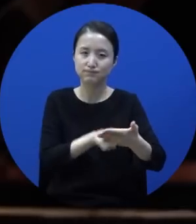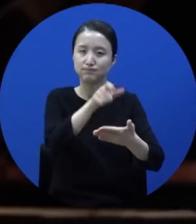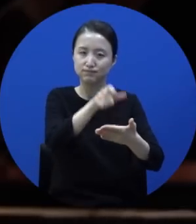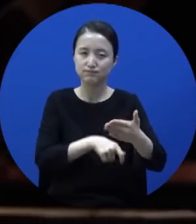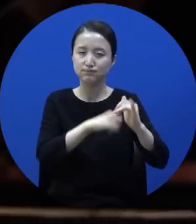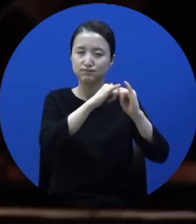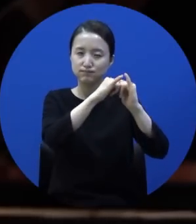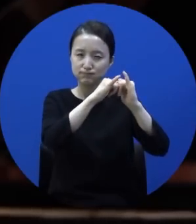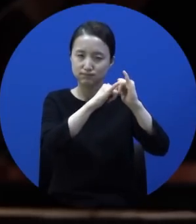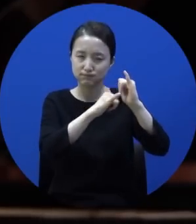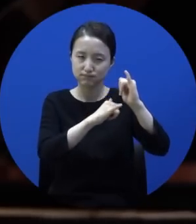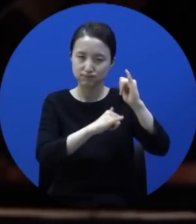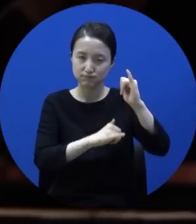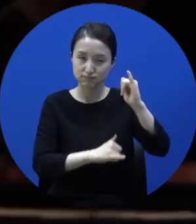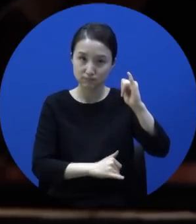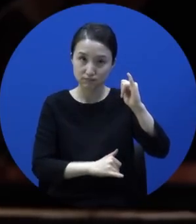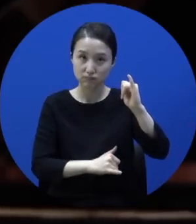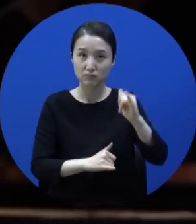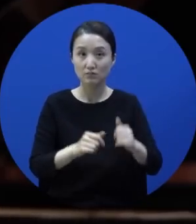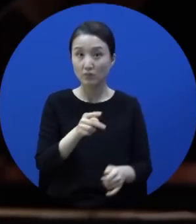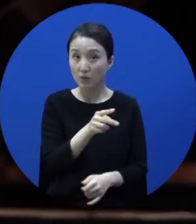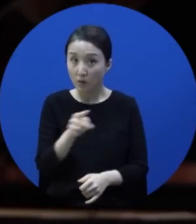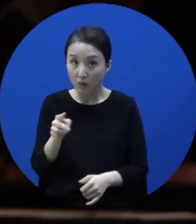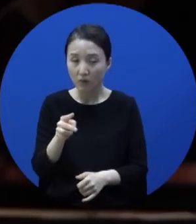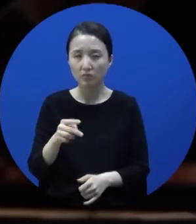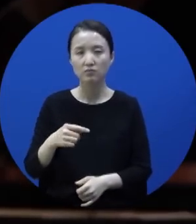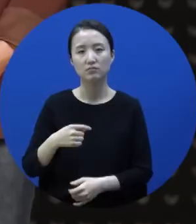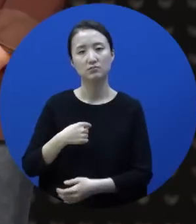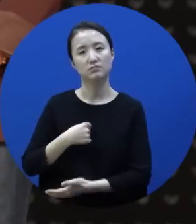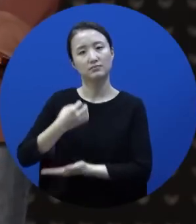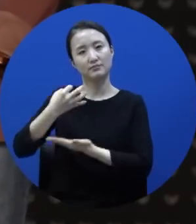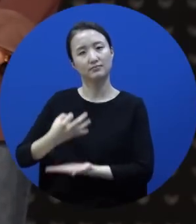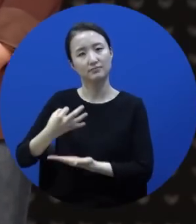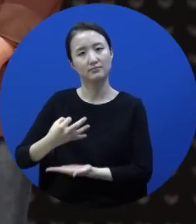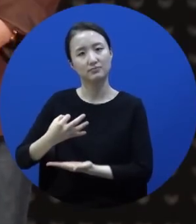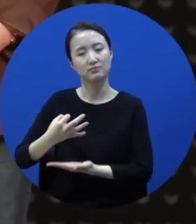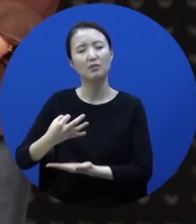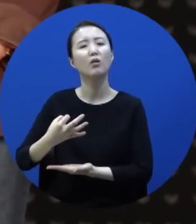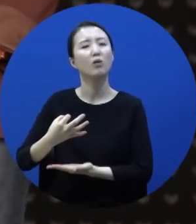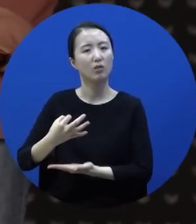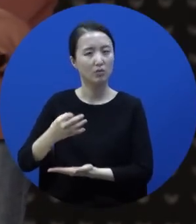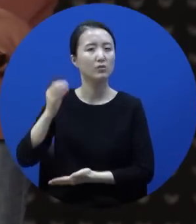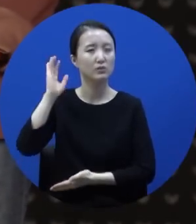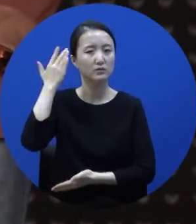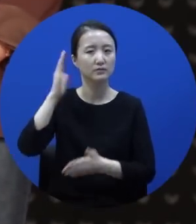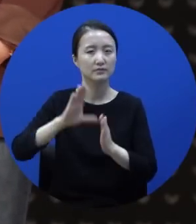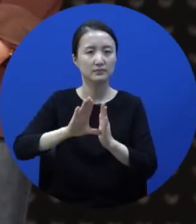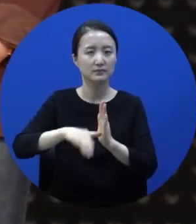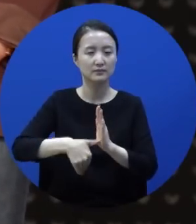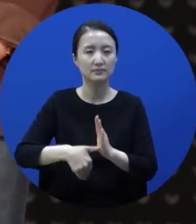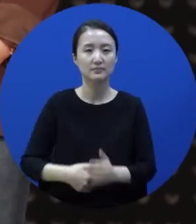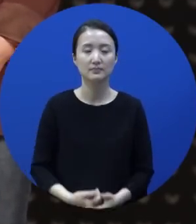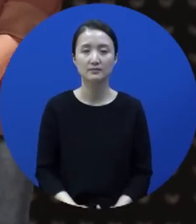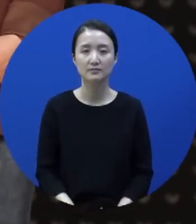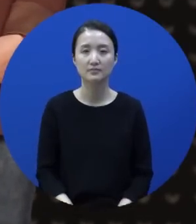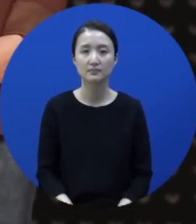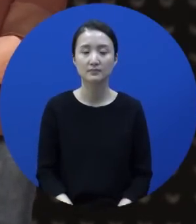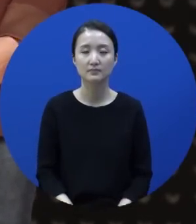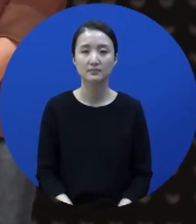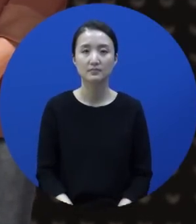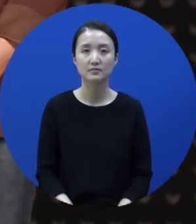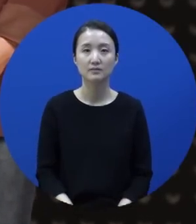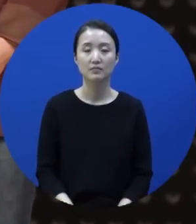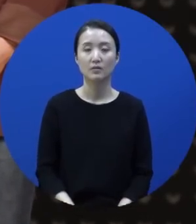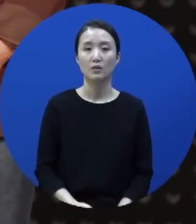그런 시대가 됐습니다. 그렇다면 제 강연 주제였던 1인 미디어 시대의 온전한 나로